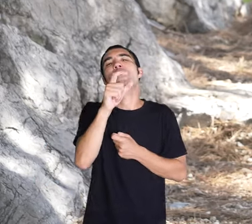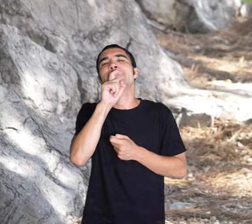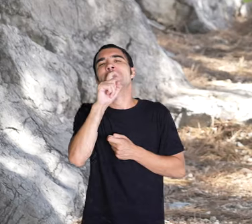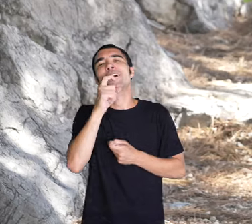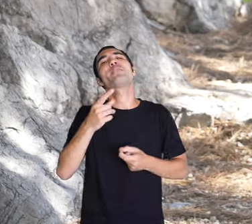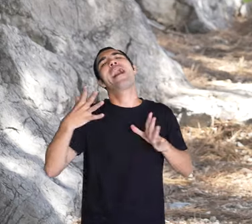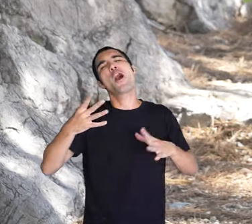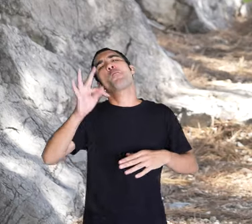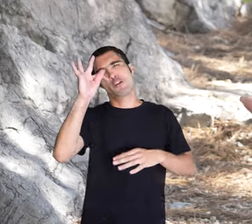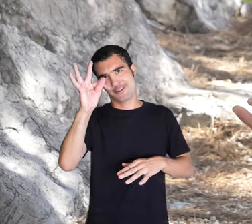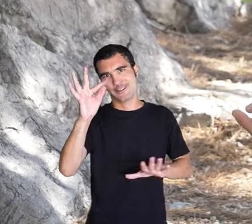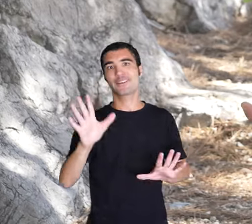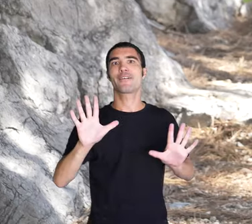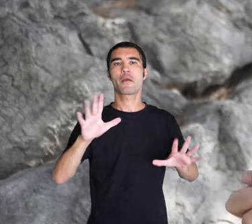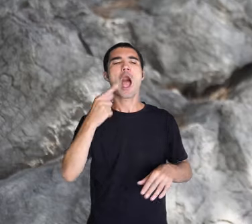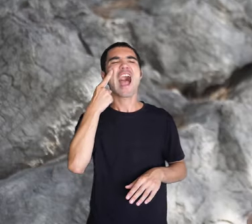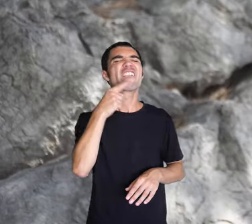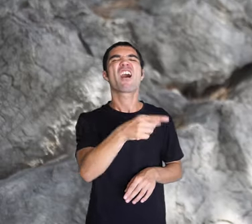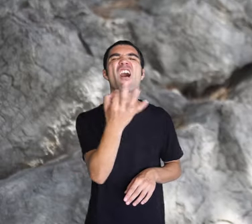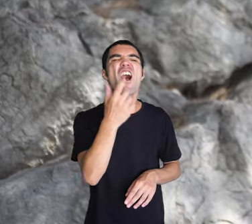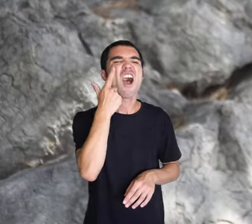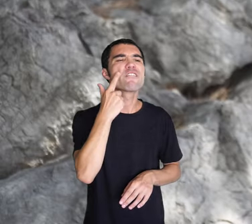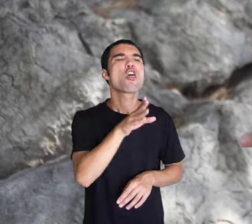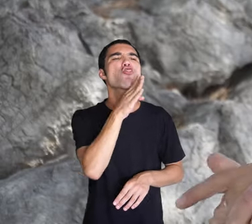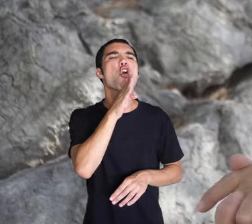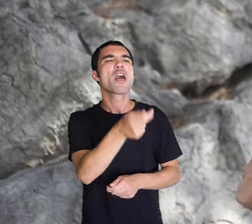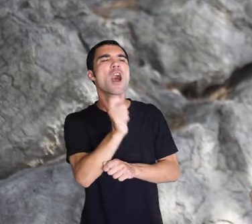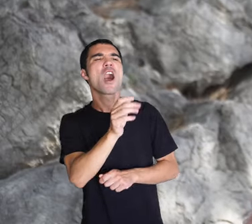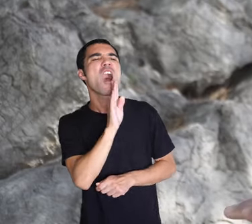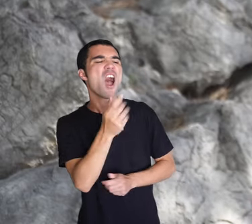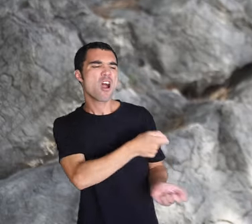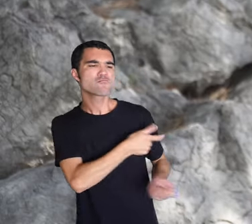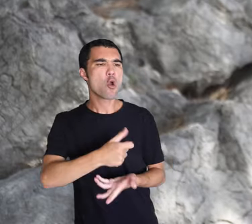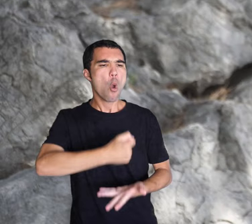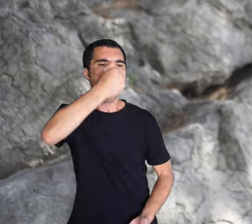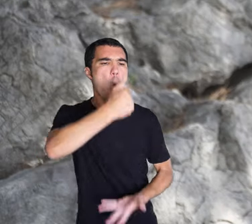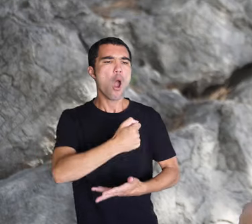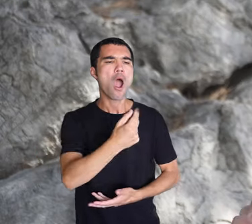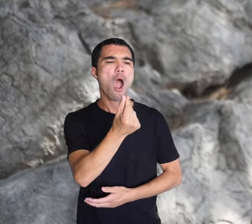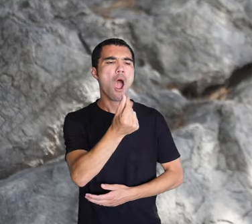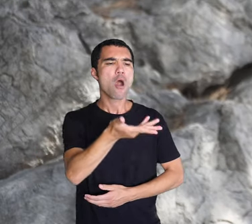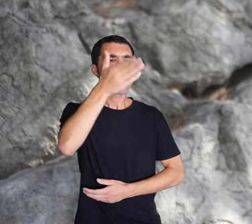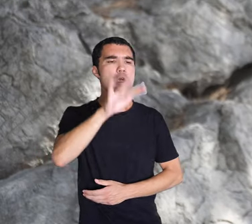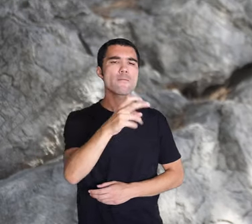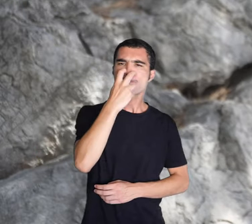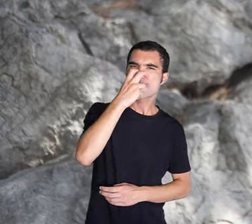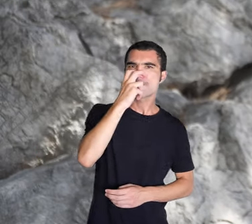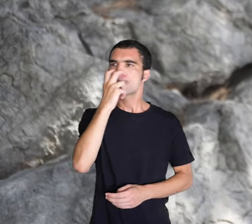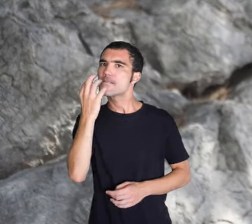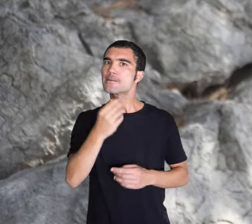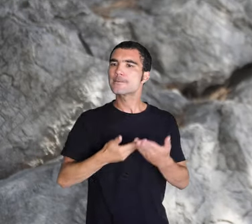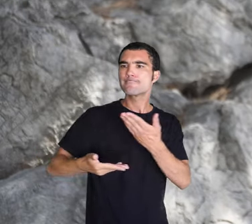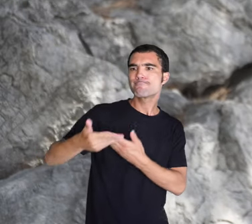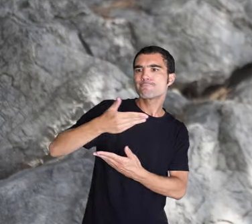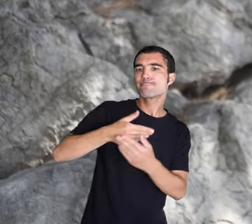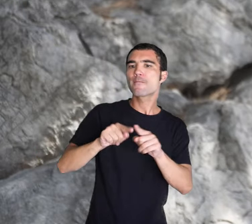per l'enveja sana, però sempre val la men que ha fet, men on ha calat, men caduit, men espreu, men si... Clar,